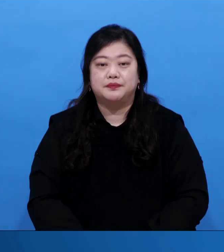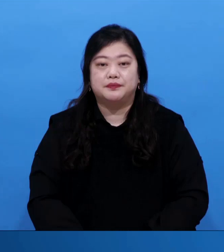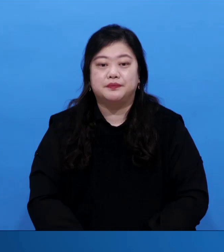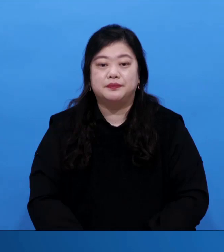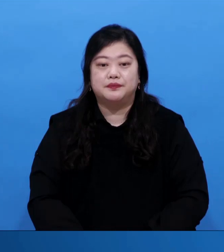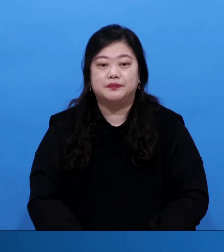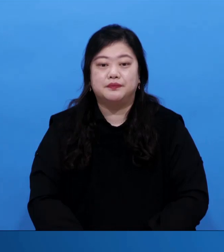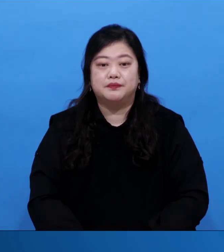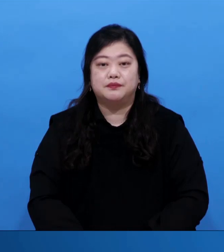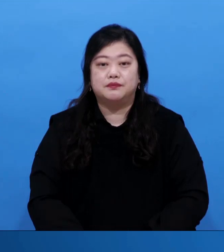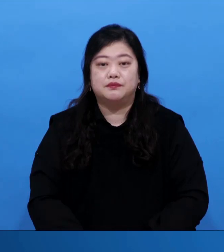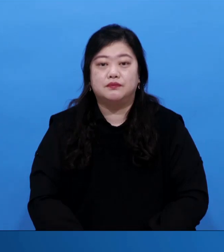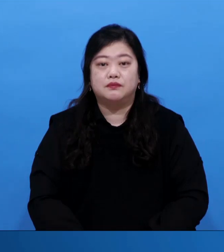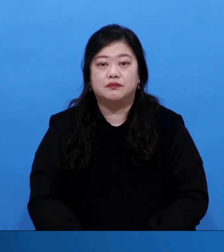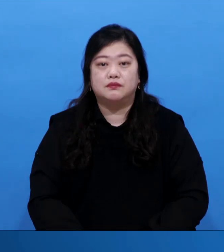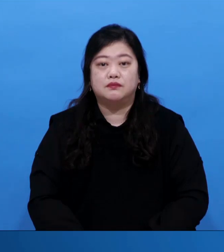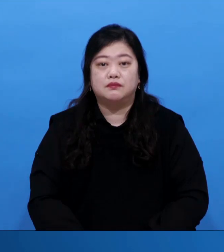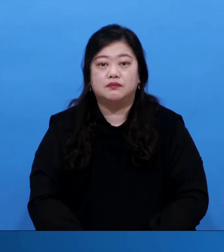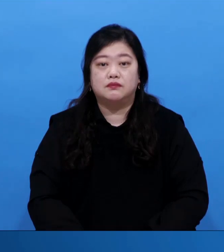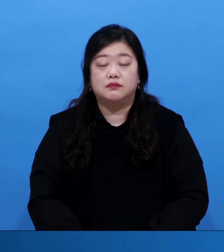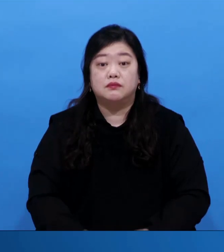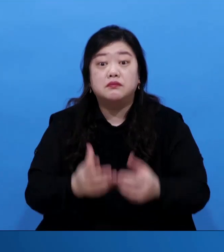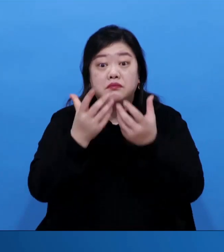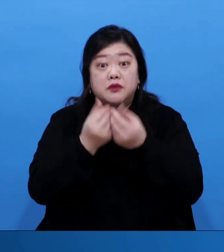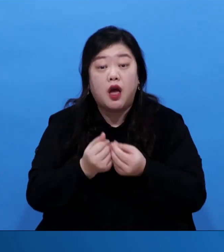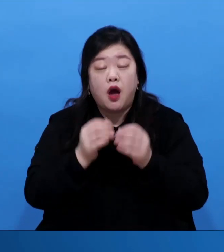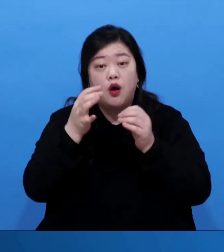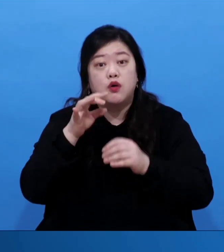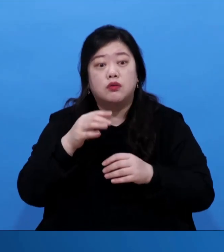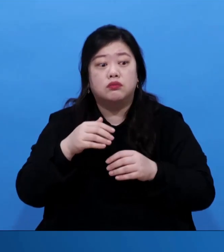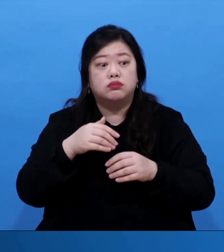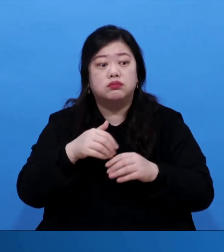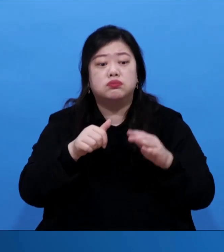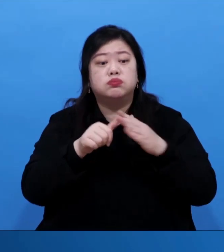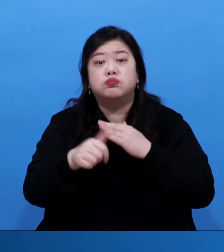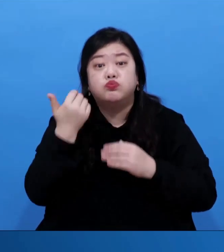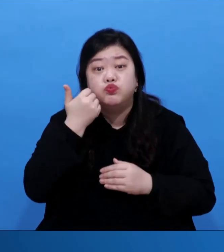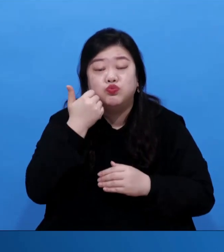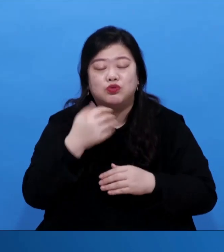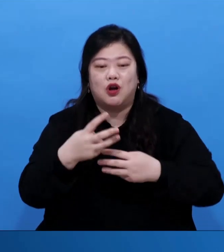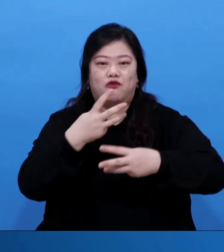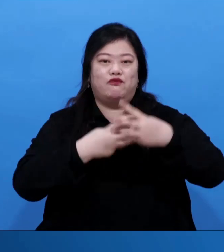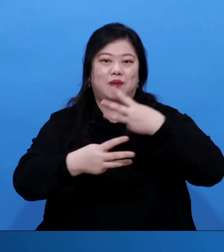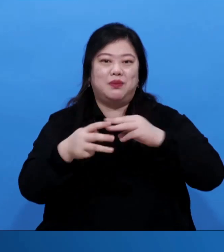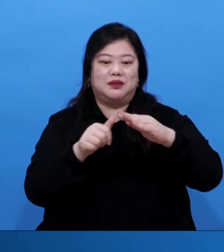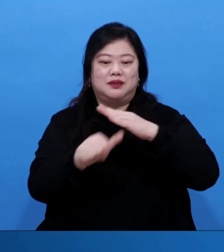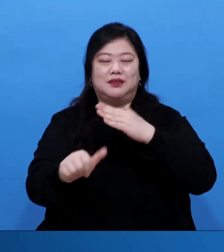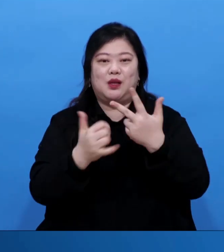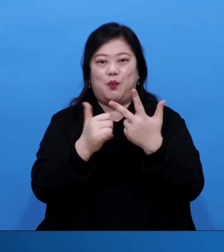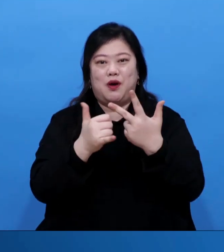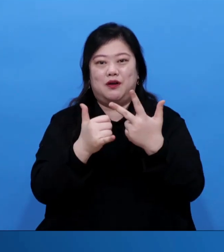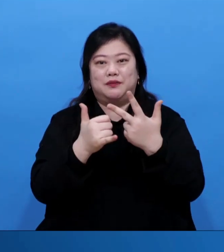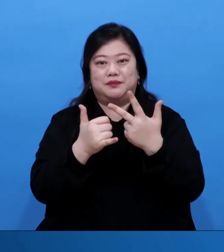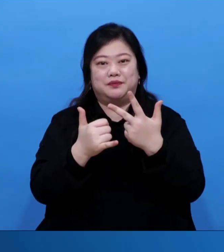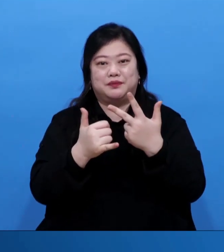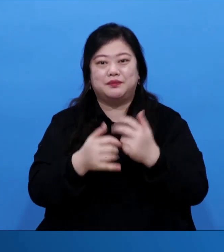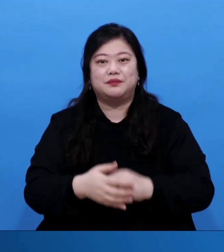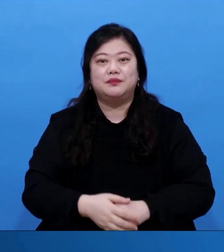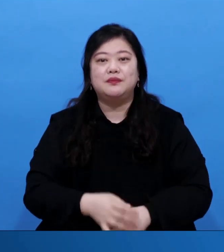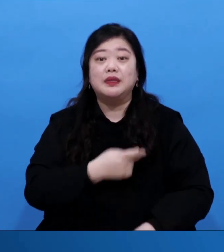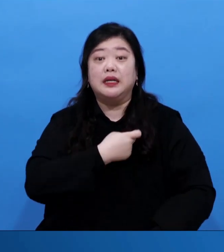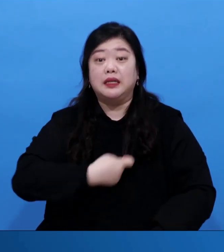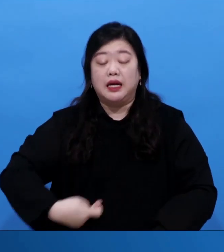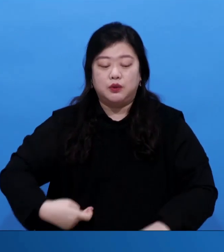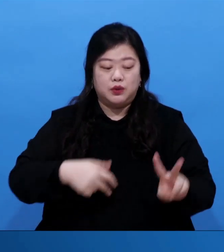렘드 일곱 명이 받은 거예요. What the seven remnants received? 렘드 일곱 명이 받은 오직의 응답이 바로 사도행전 2장에 엄한